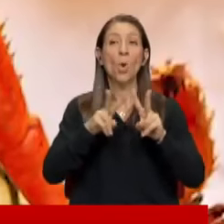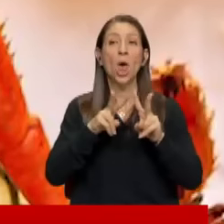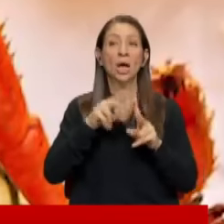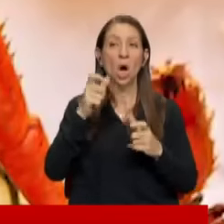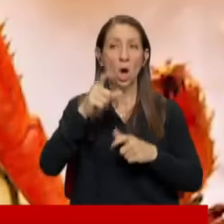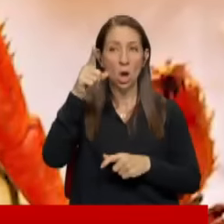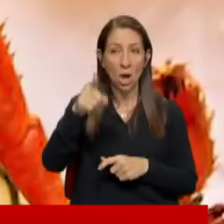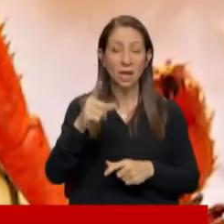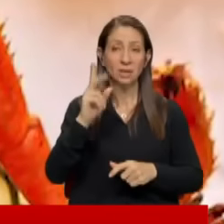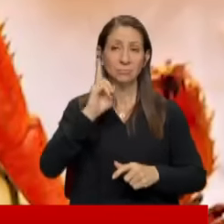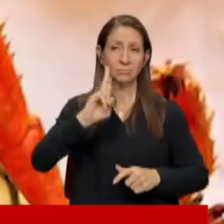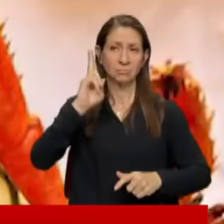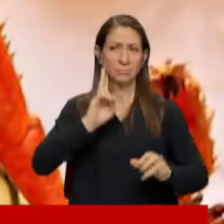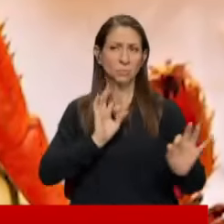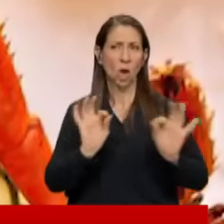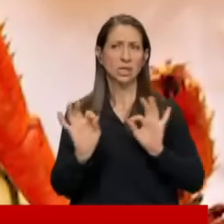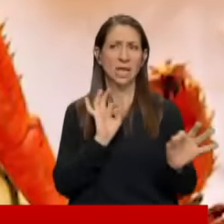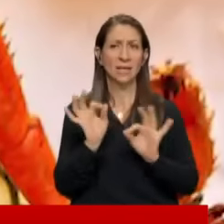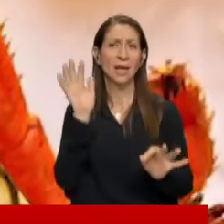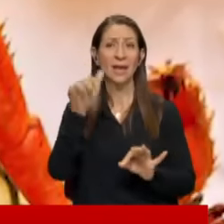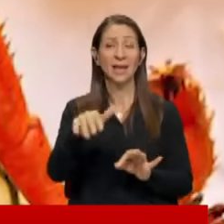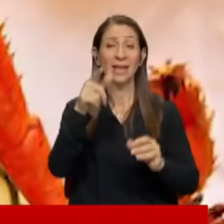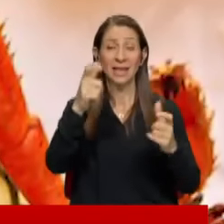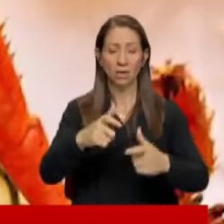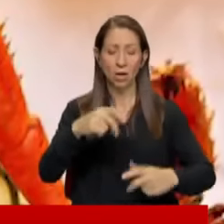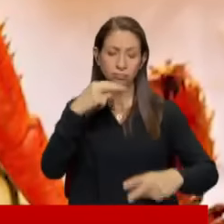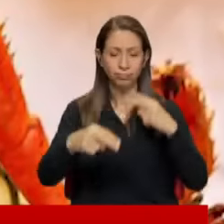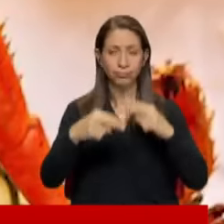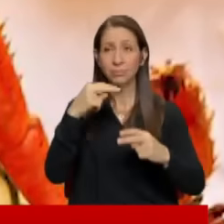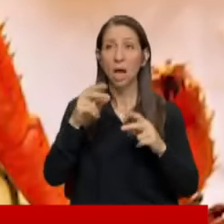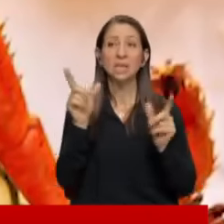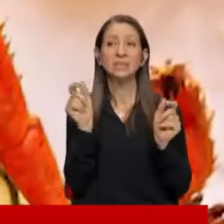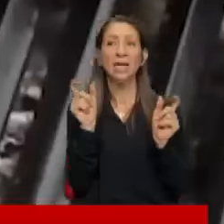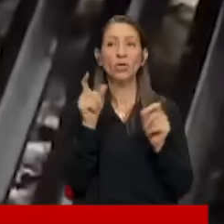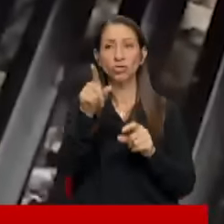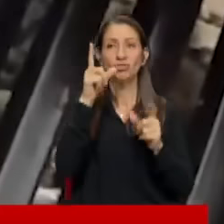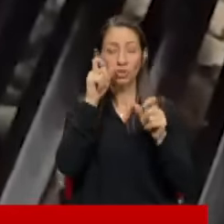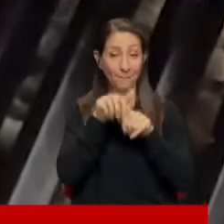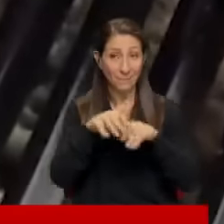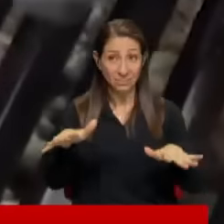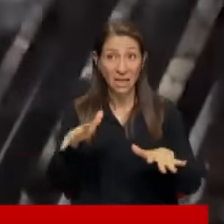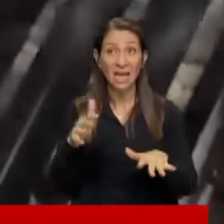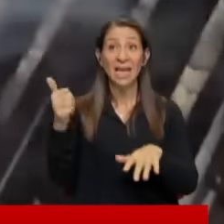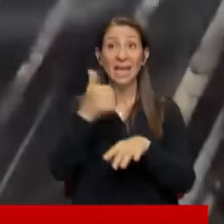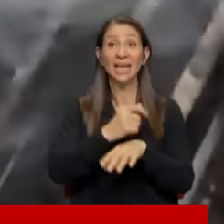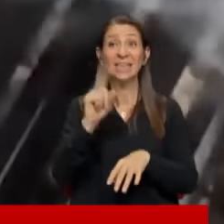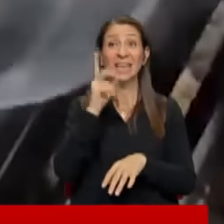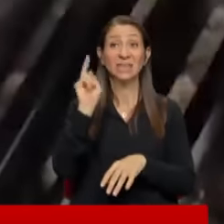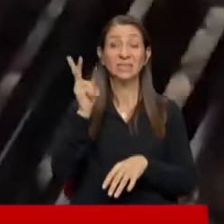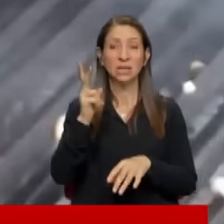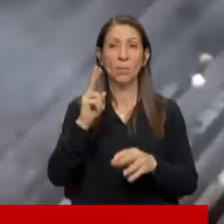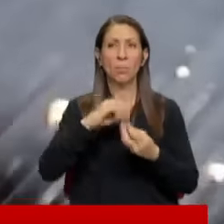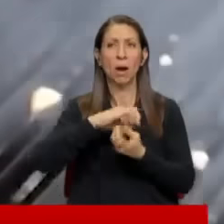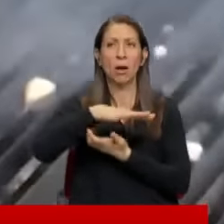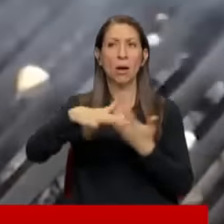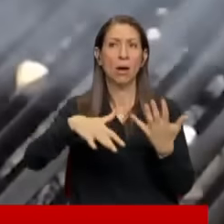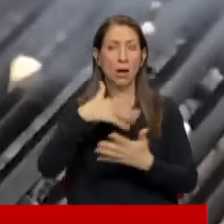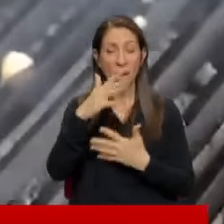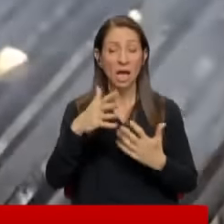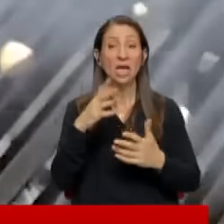Monaco'da elit zenginlerin uğrak adresi yat limanında yediği ıstakozun fotoğrafını paylaşması iktidar partisi içinde çatlağa yol